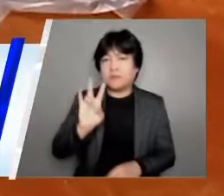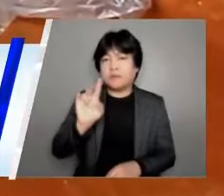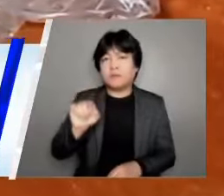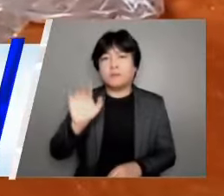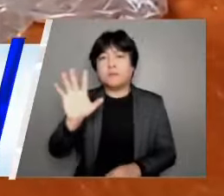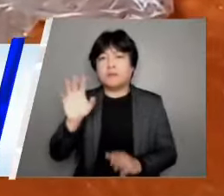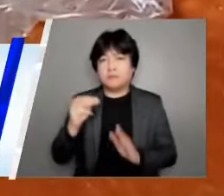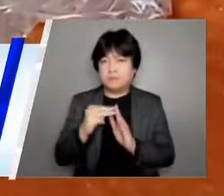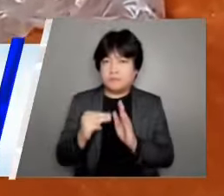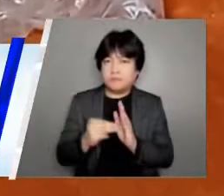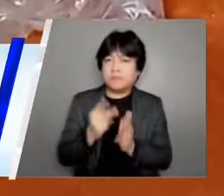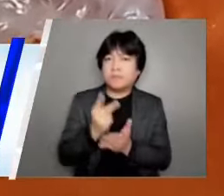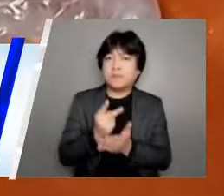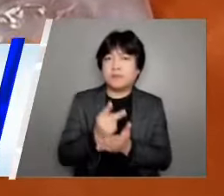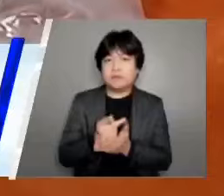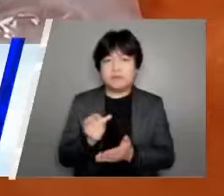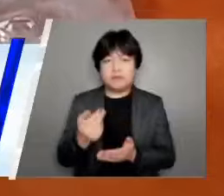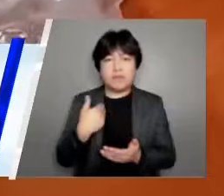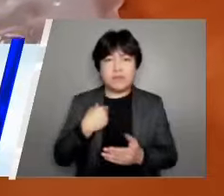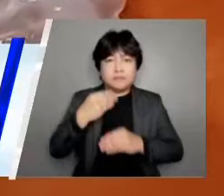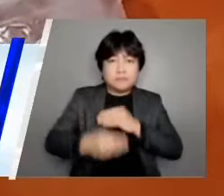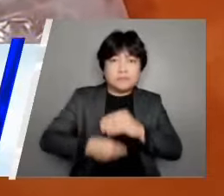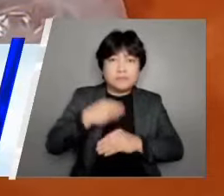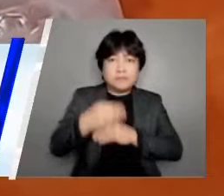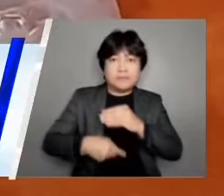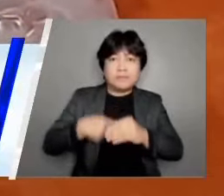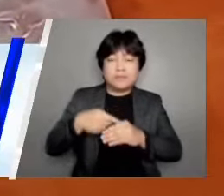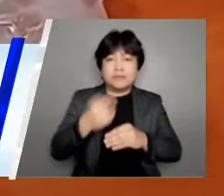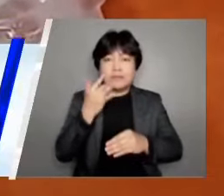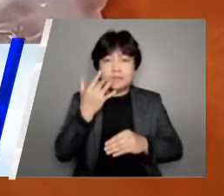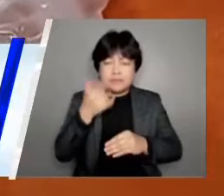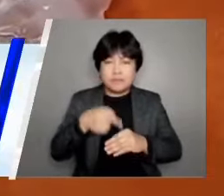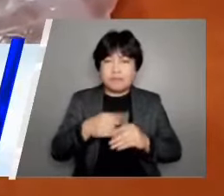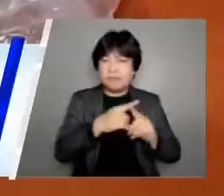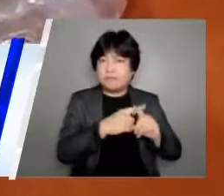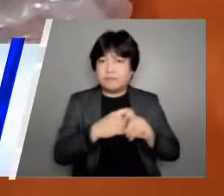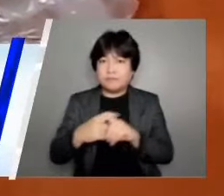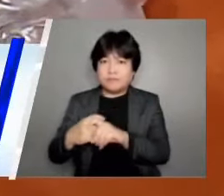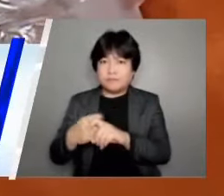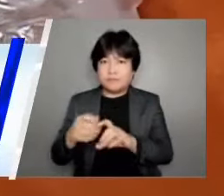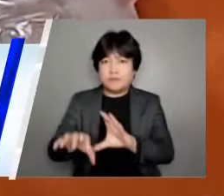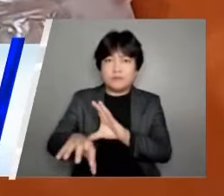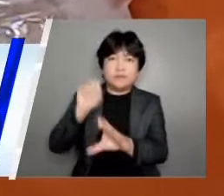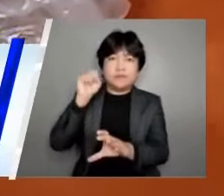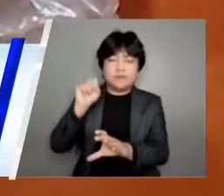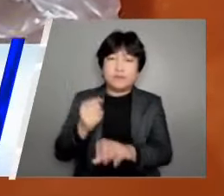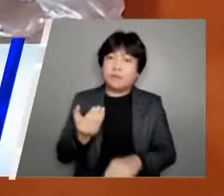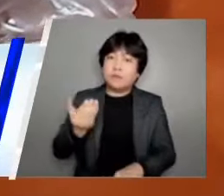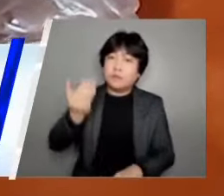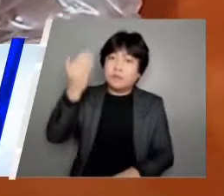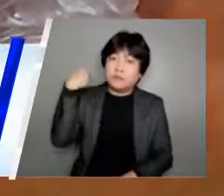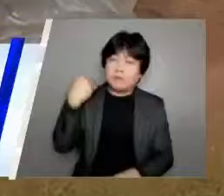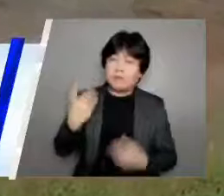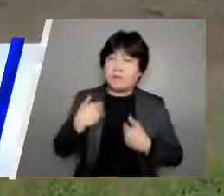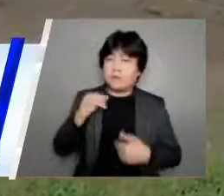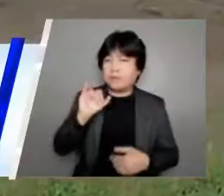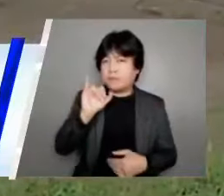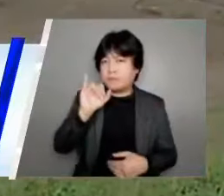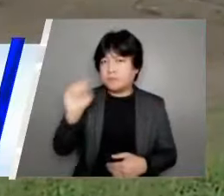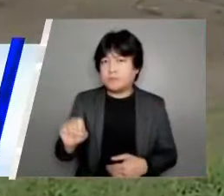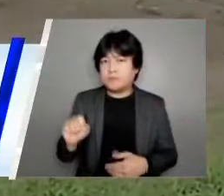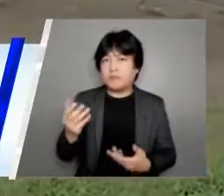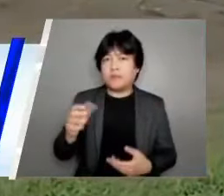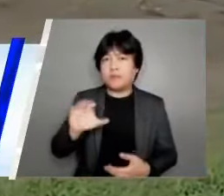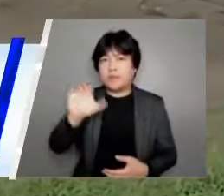ito ng plastic at may Chinese character na nakasulat. Kaparehas din ito sa unang nakita sa ibang bayan sa Ilocos Sur at Cagayan. Ayon